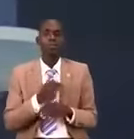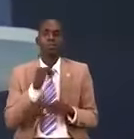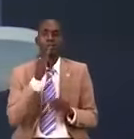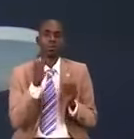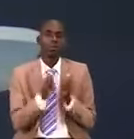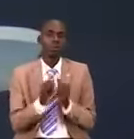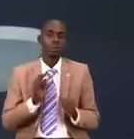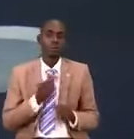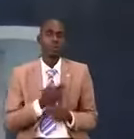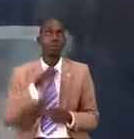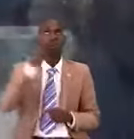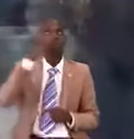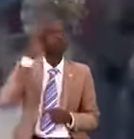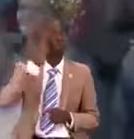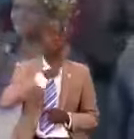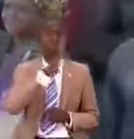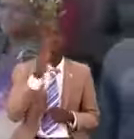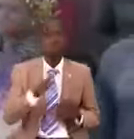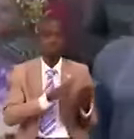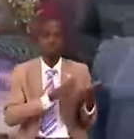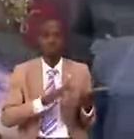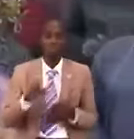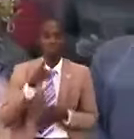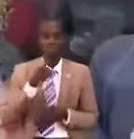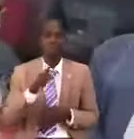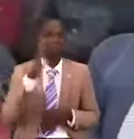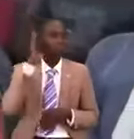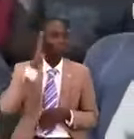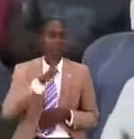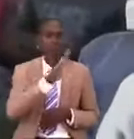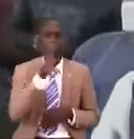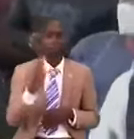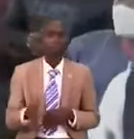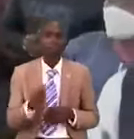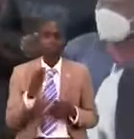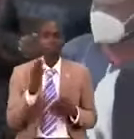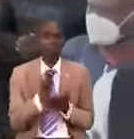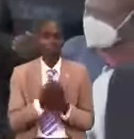le tiens sur les promesses de Dieu